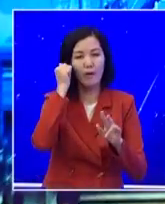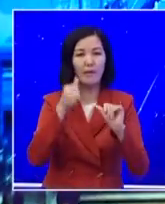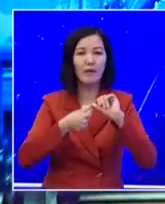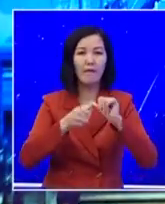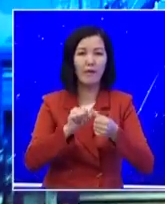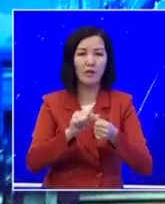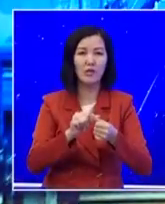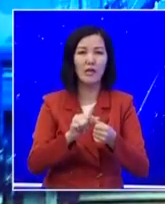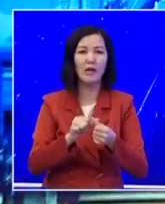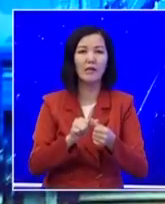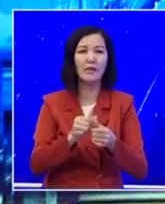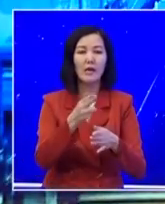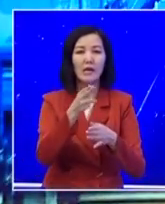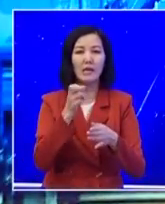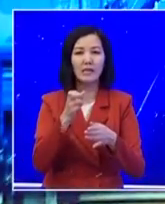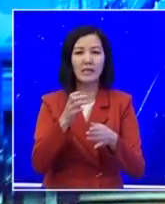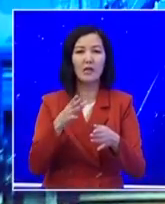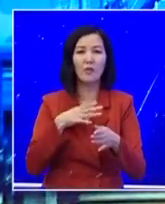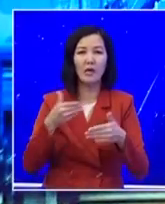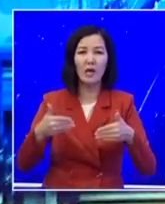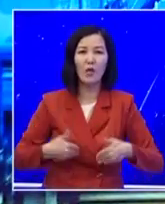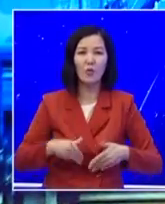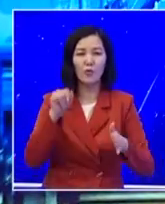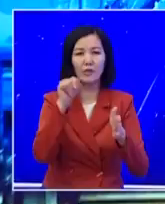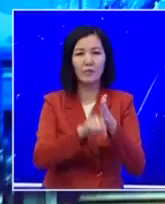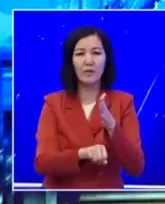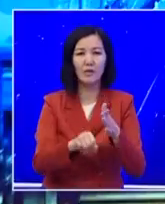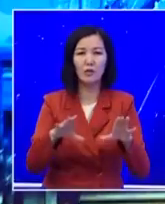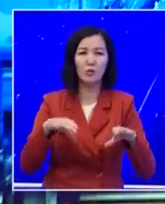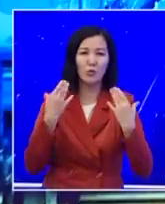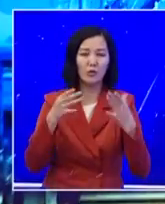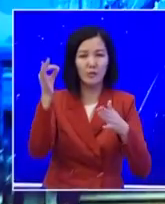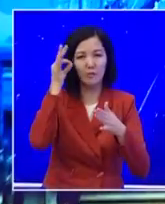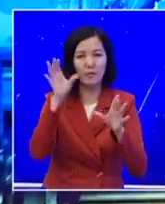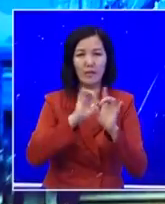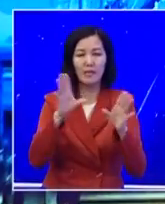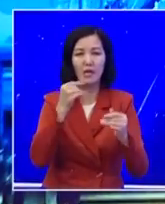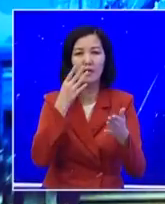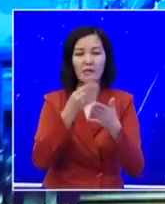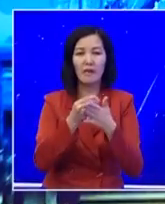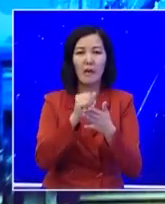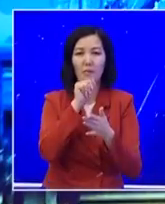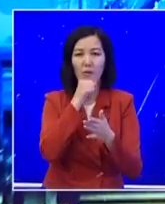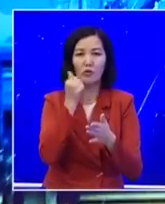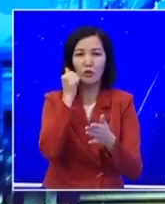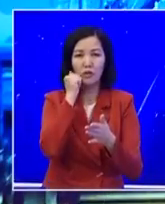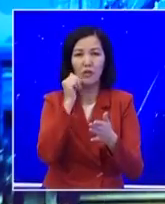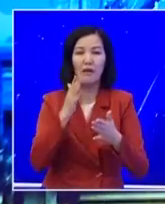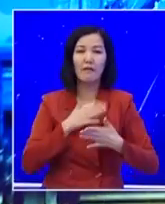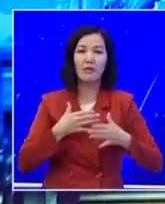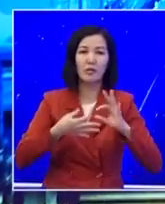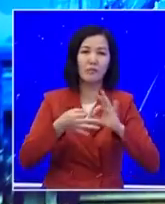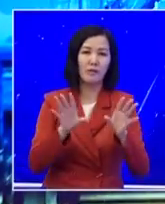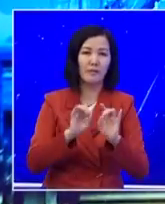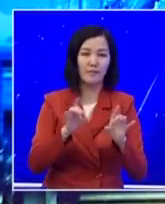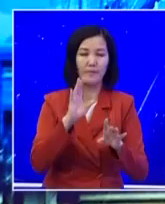Потомки приговоренных к расстрелу и обреченных на голодную смерть с ужасом вспоминают рассказы своих бабушек и дедушек. Наш корреспондент Евгения